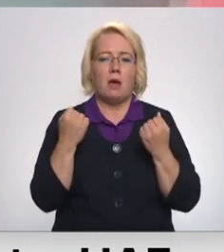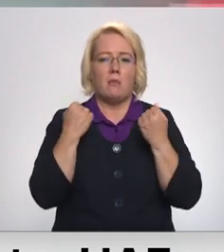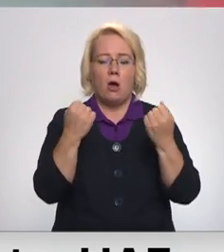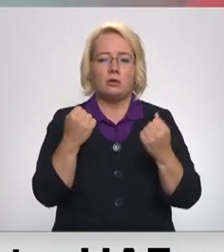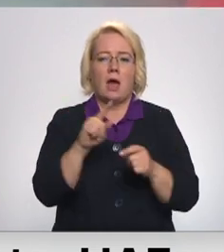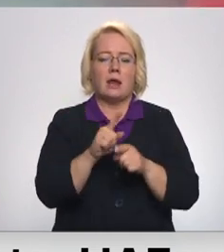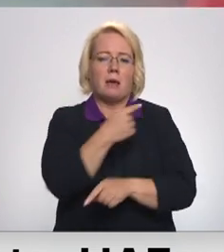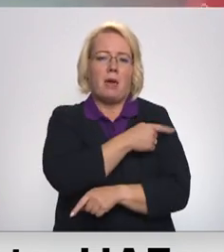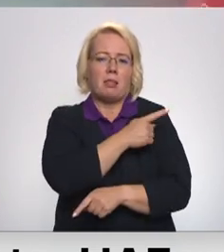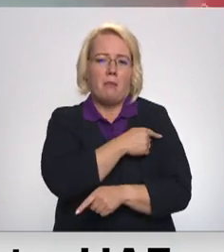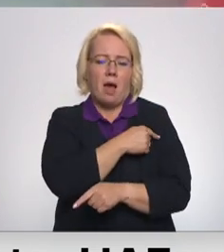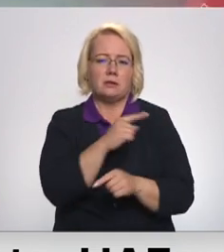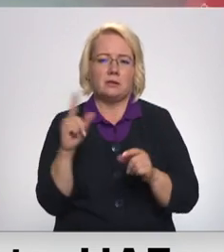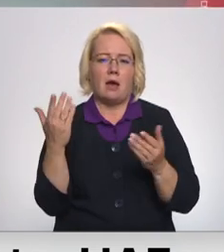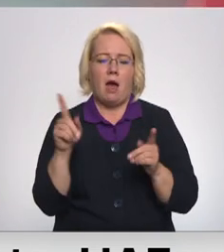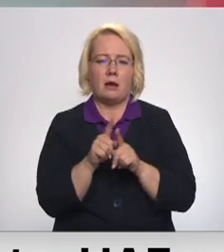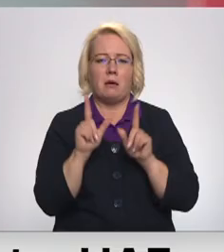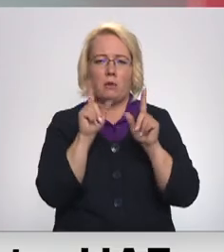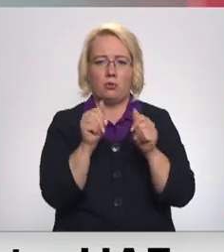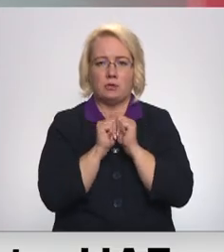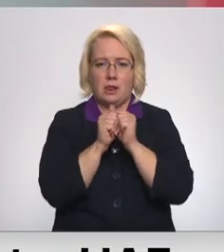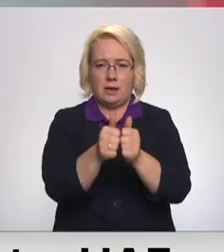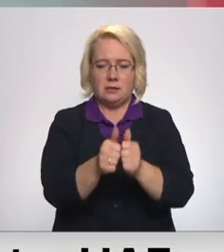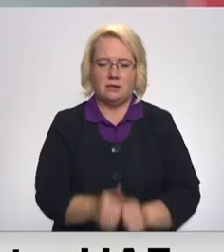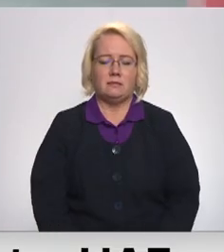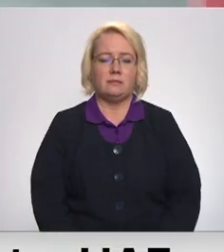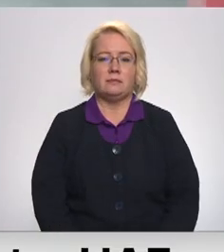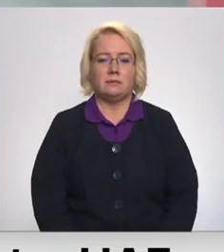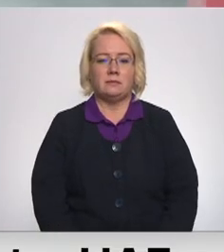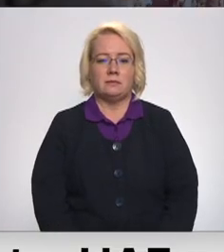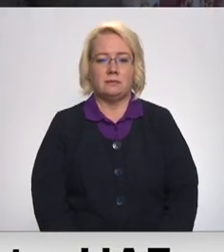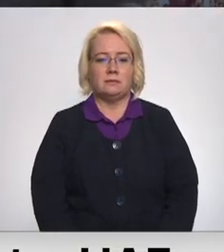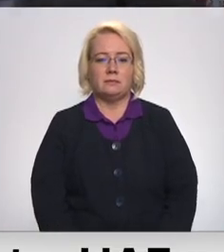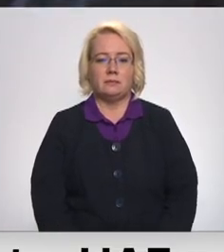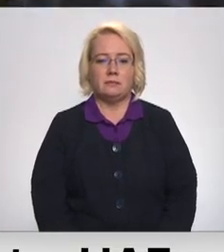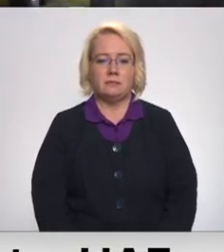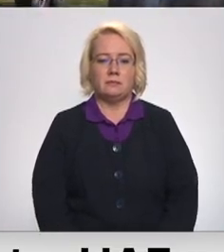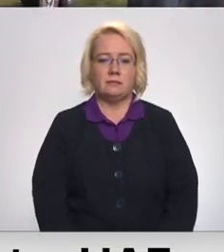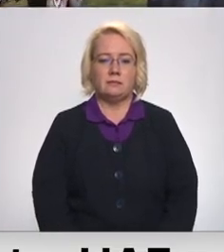māsa, par kuru jau stāstījām panorāmā. Plašākā aizkīnas reportāžā.